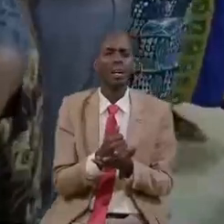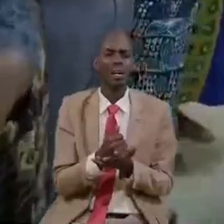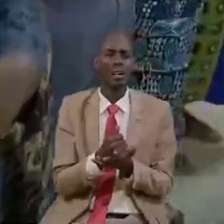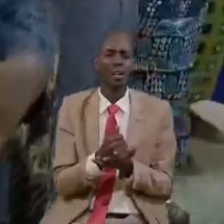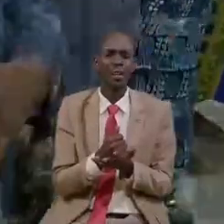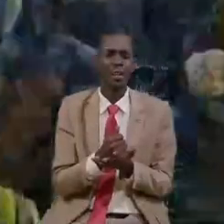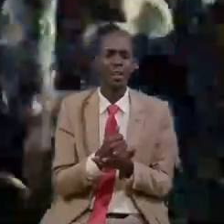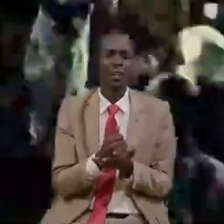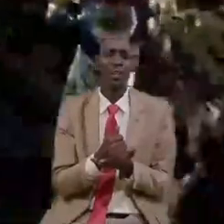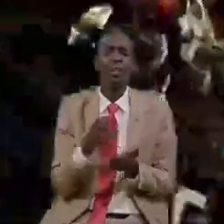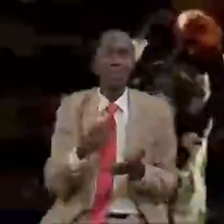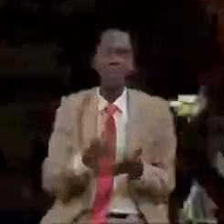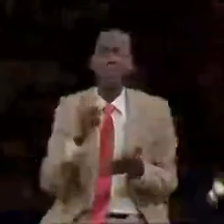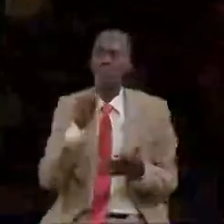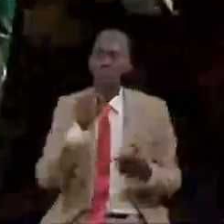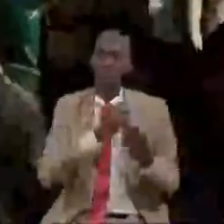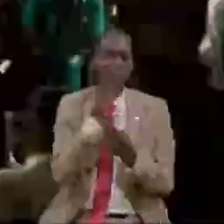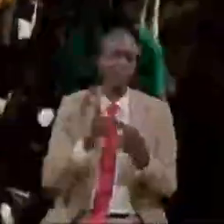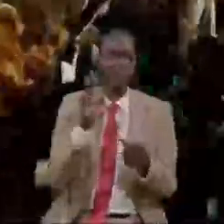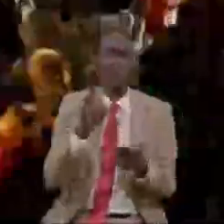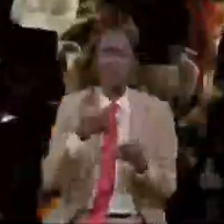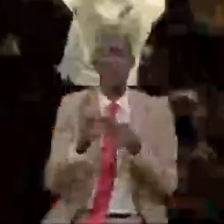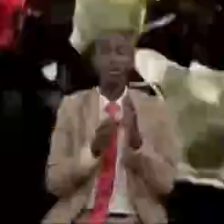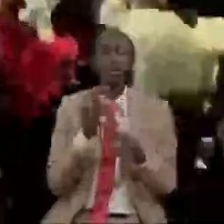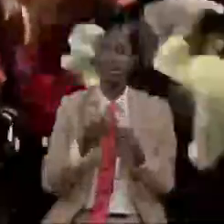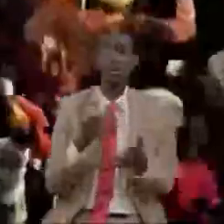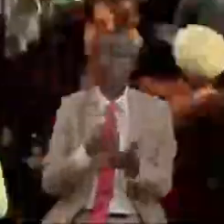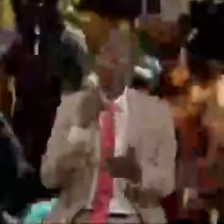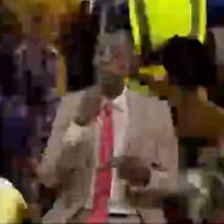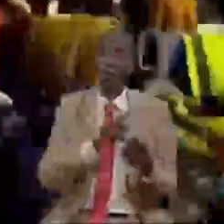C'est fait. C'est fait.